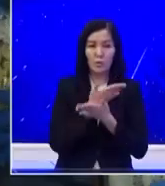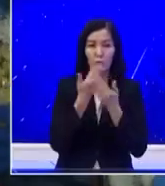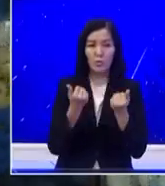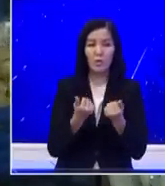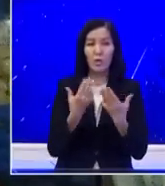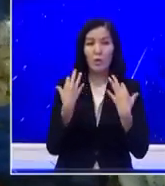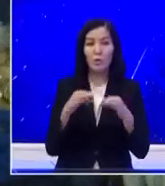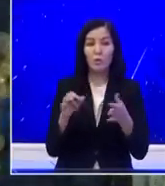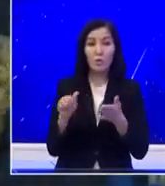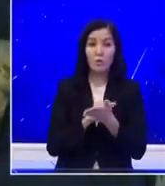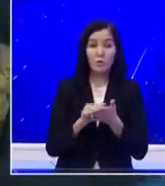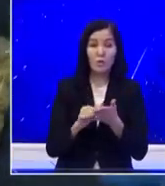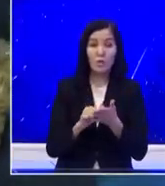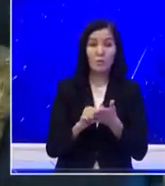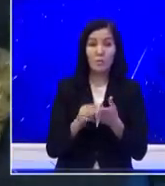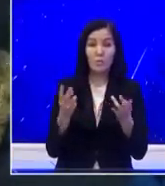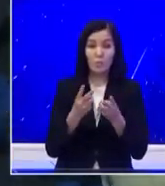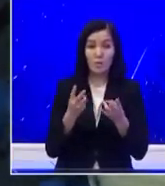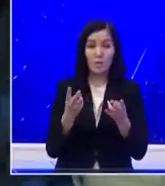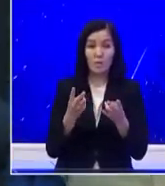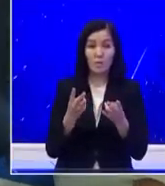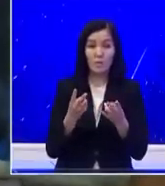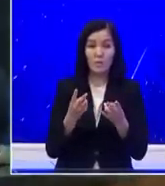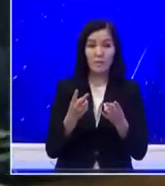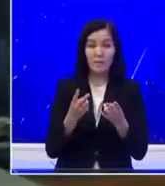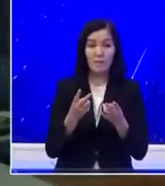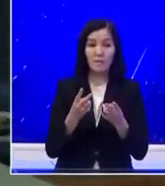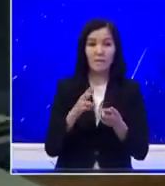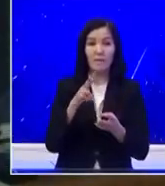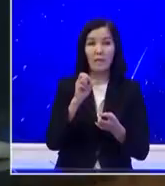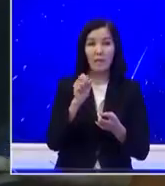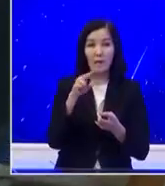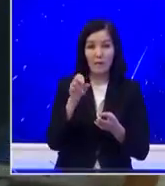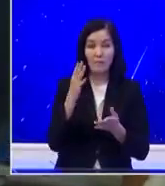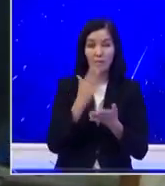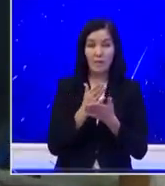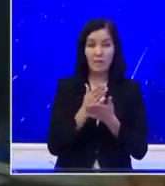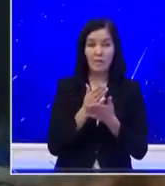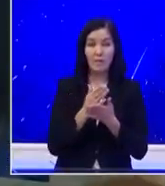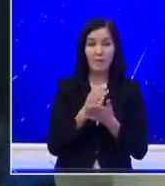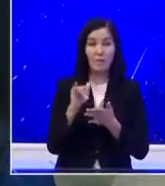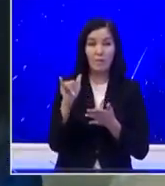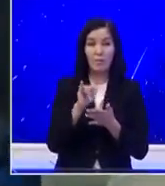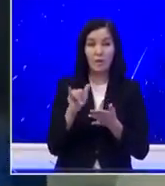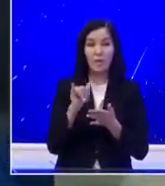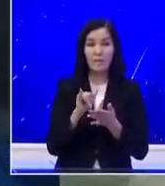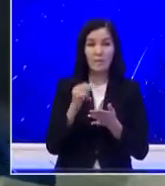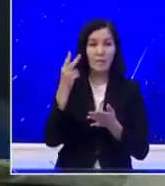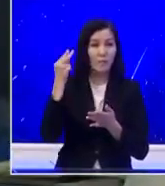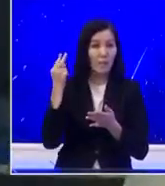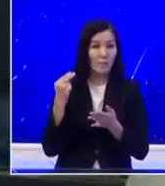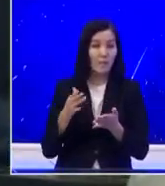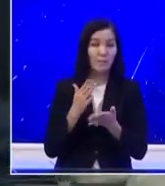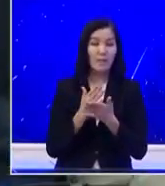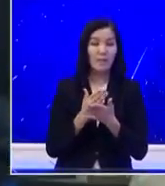кәдімгідей заключение болу керек, біздің рұқсат болу керек болады. Басқа бар ғой, мынау лат бар, басқалар бар, нелер, уральский пельмендер бар, который дұрыстап,